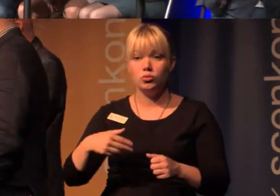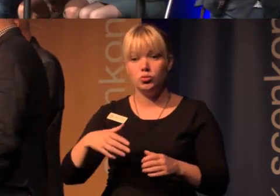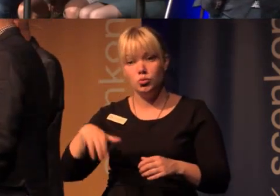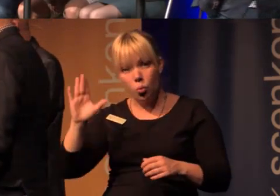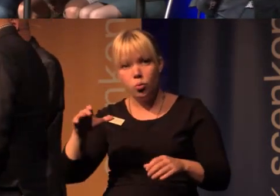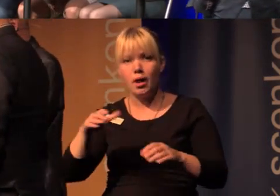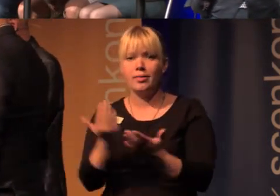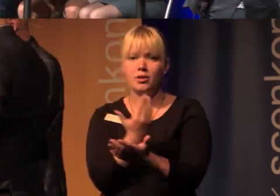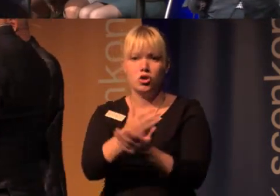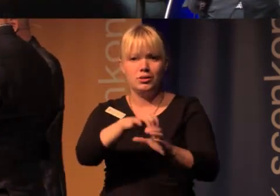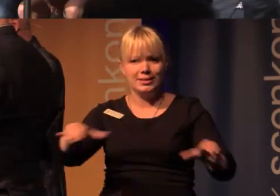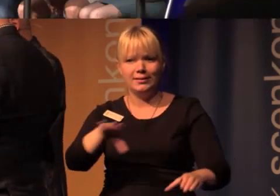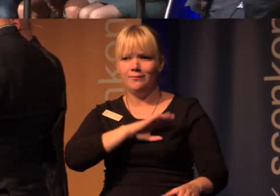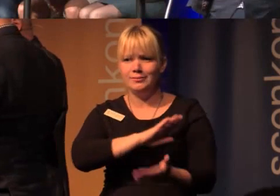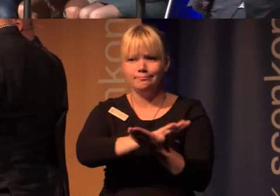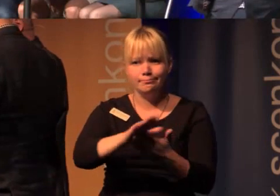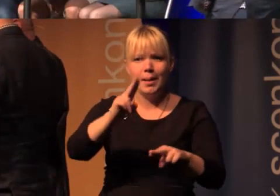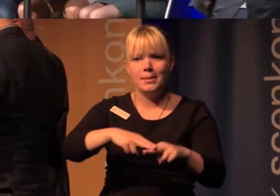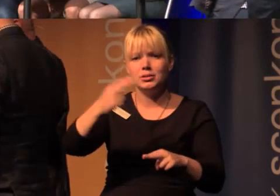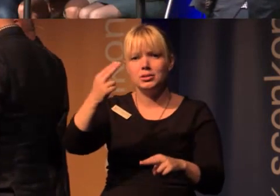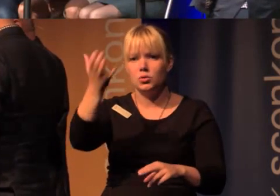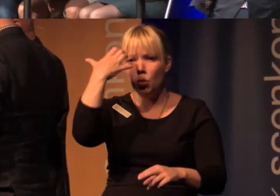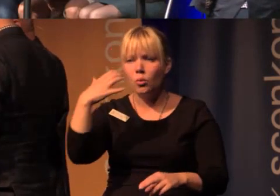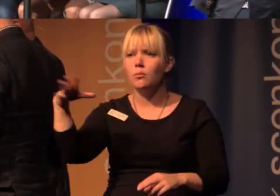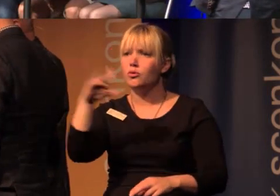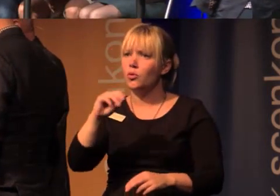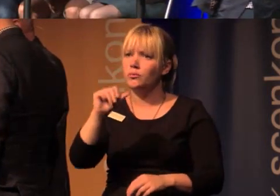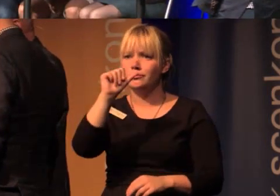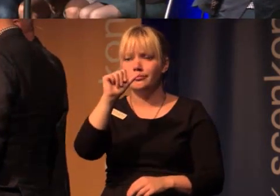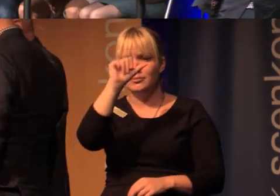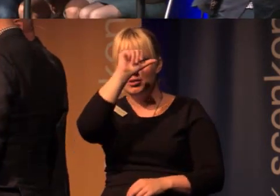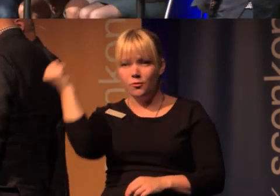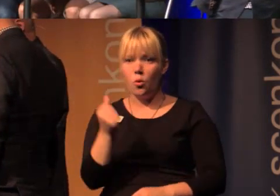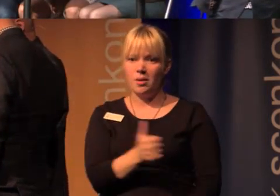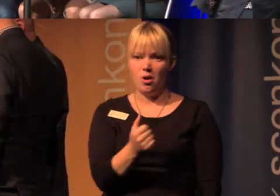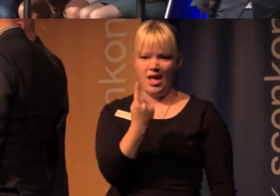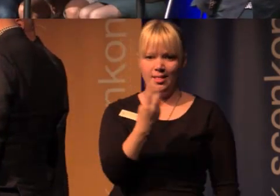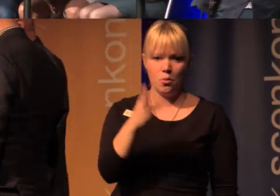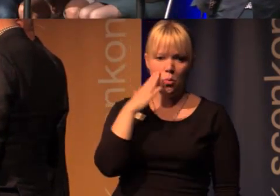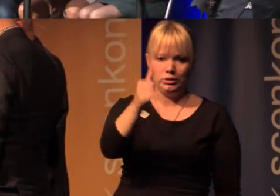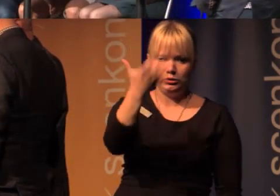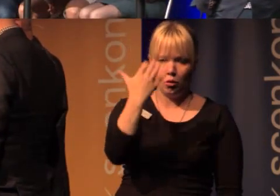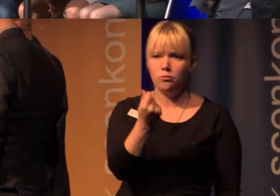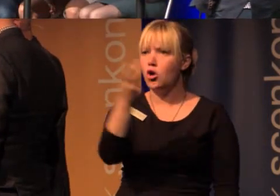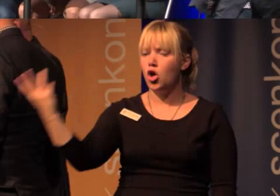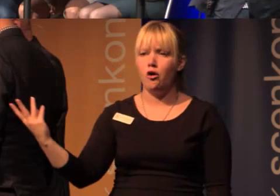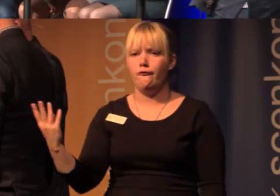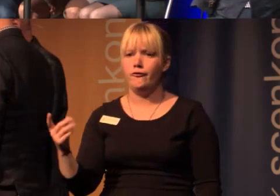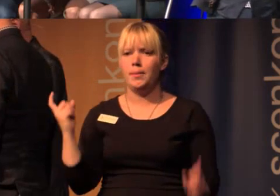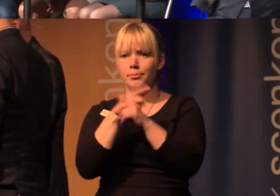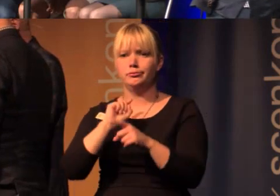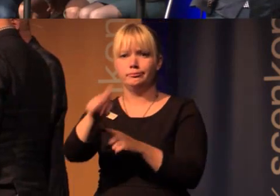i Stockholm så blir det ganska svårt för alla utom den miljon som bor där att överhuvudtaget fysiskt ta sig